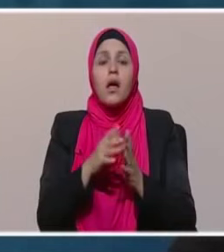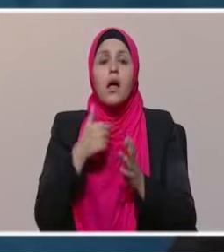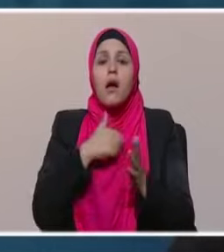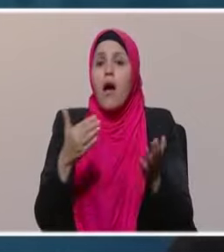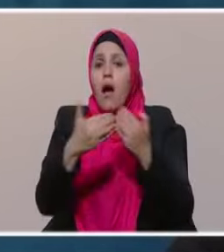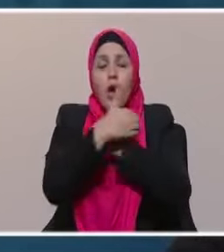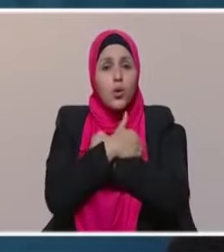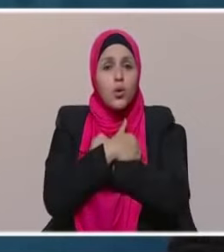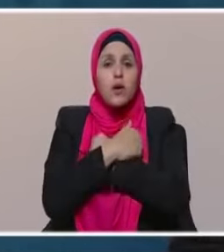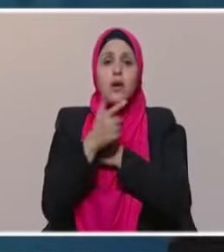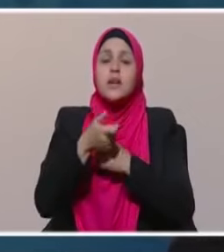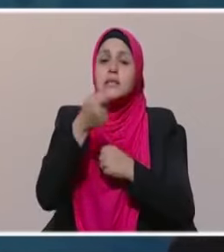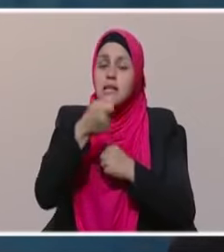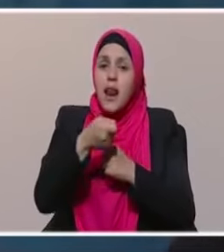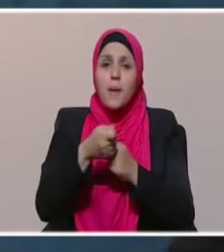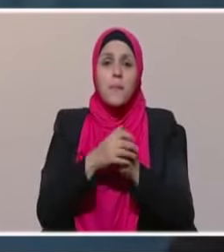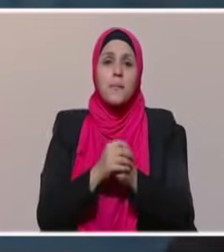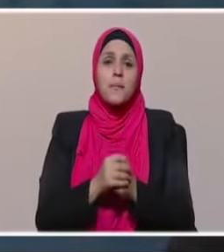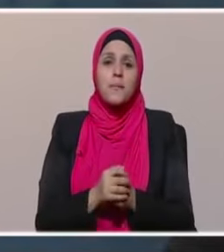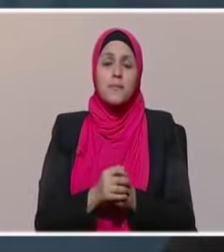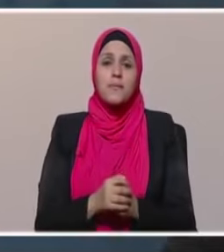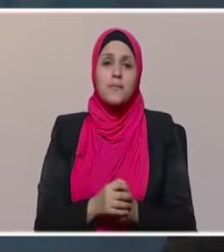هاخده بالحضن واسلم عليه.